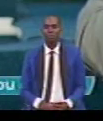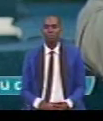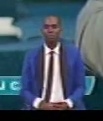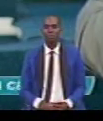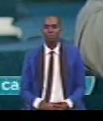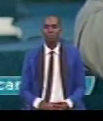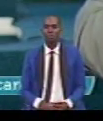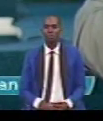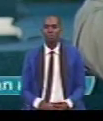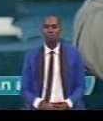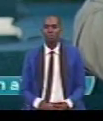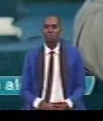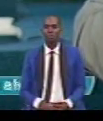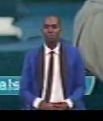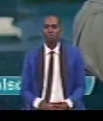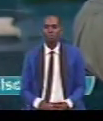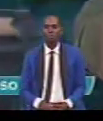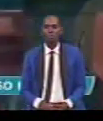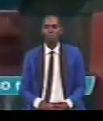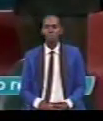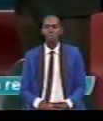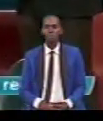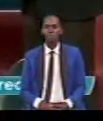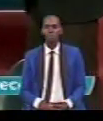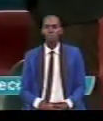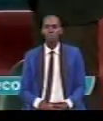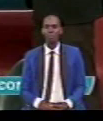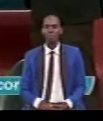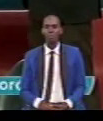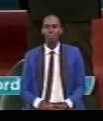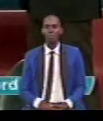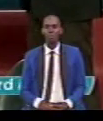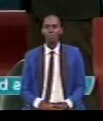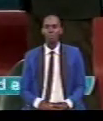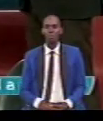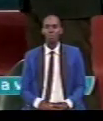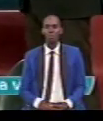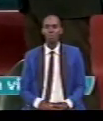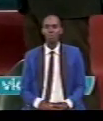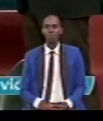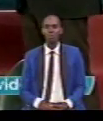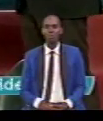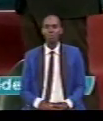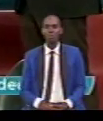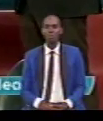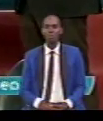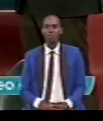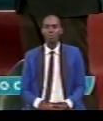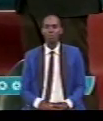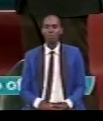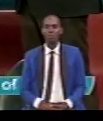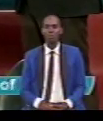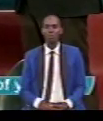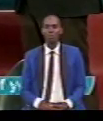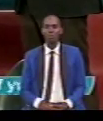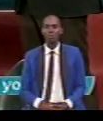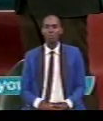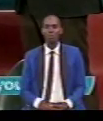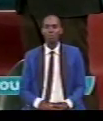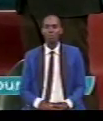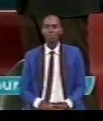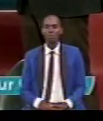paku Deeperlife wa namlopo wa nsendele bari wa nebaba andi. Ubu fiashu wali nshupile nshale kwa tavana na